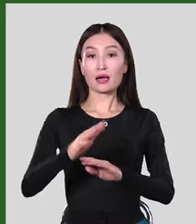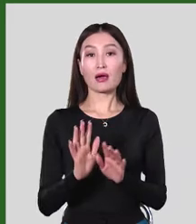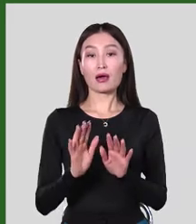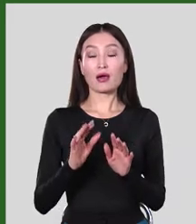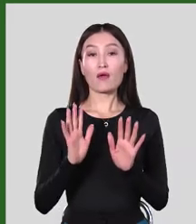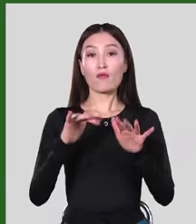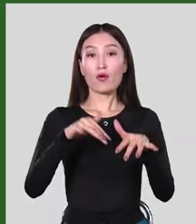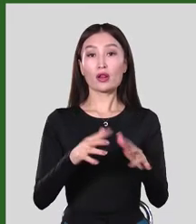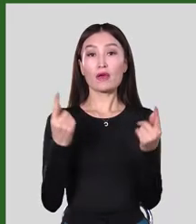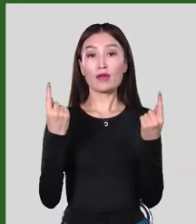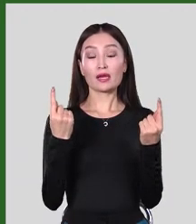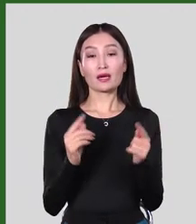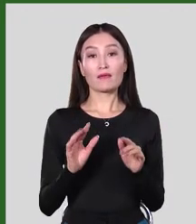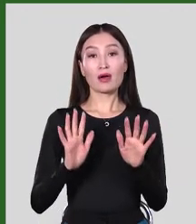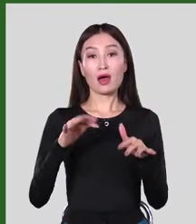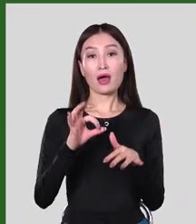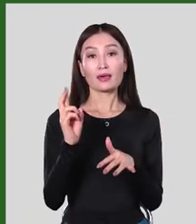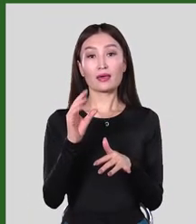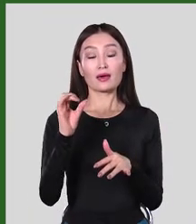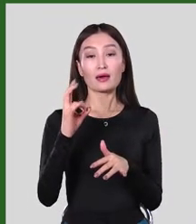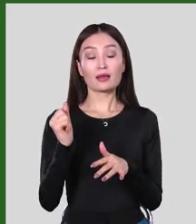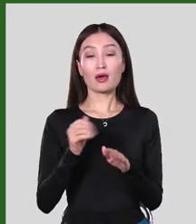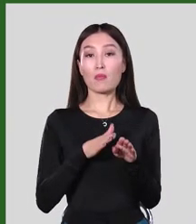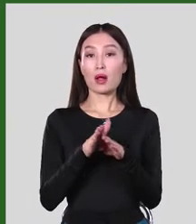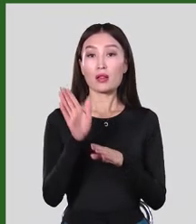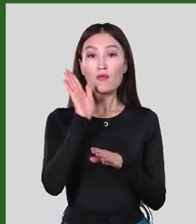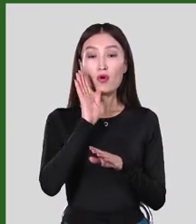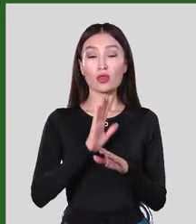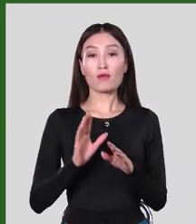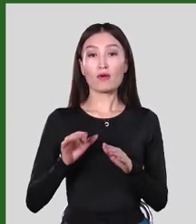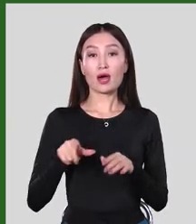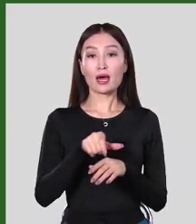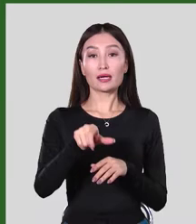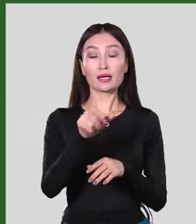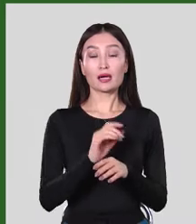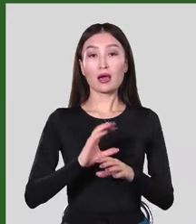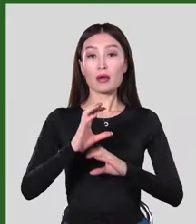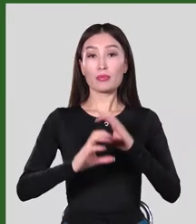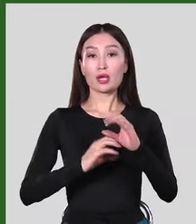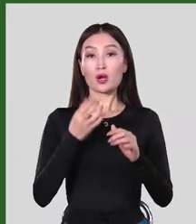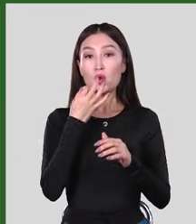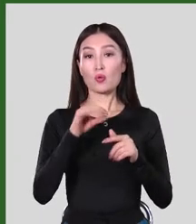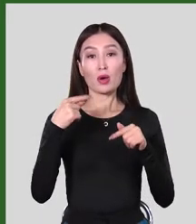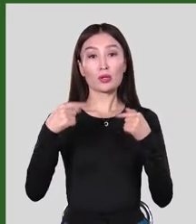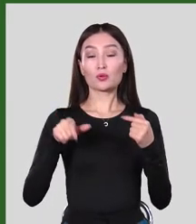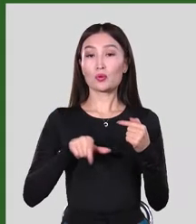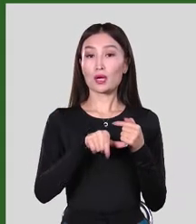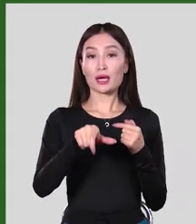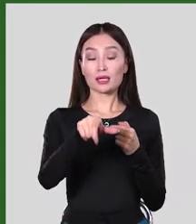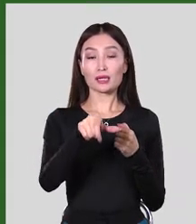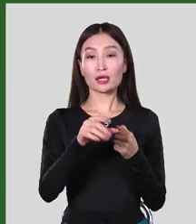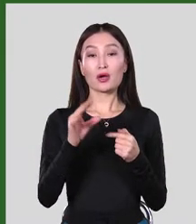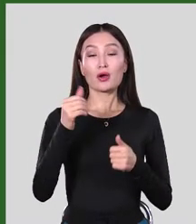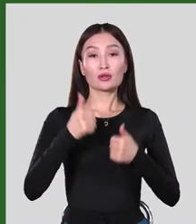волны Великого океана. Самая полноводная река мира, рядом с которой любая другая река мира,